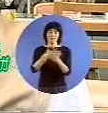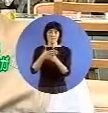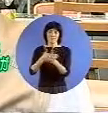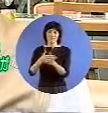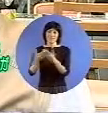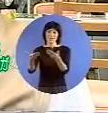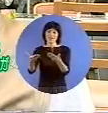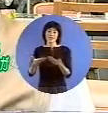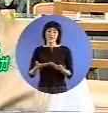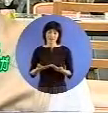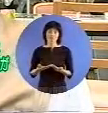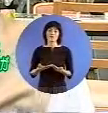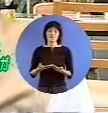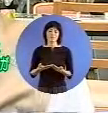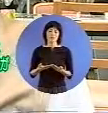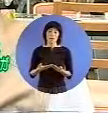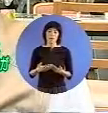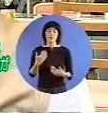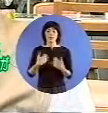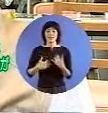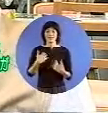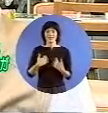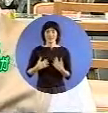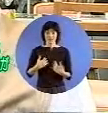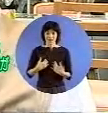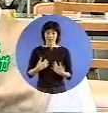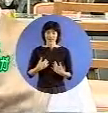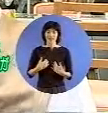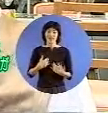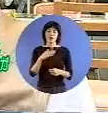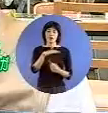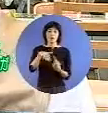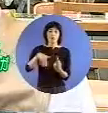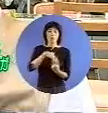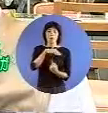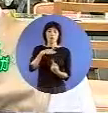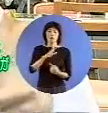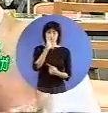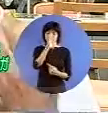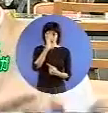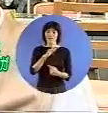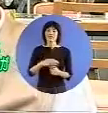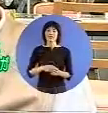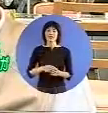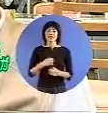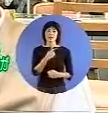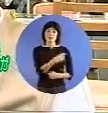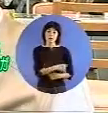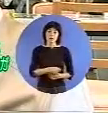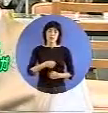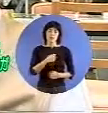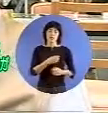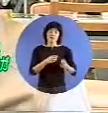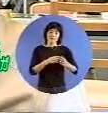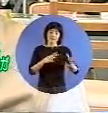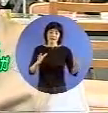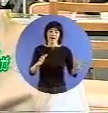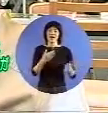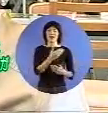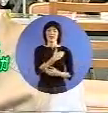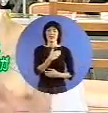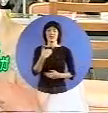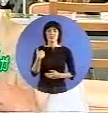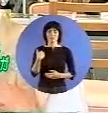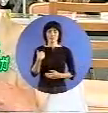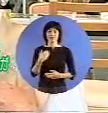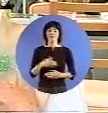にみんな教えてくれはるんでね、人、自分の孤独がですね、結局解放されますよね。それ